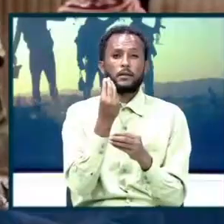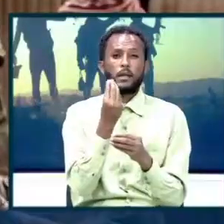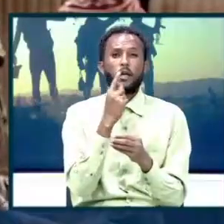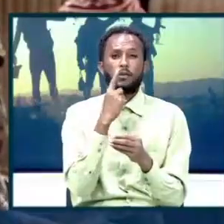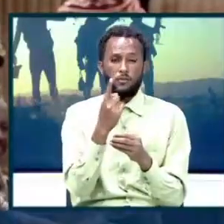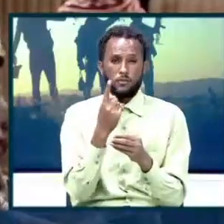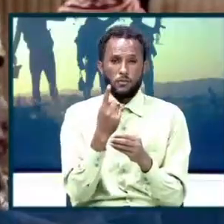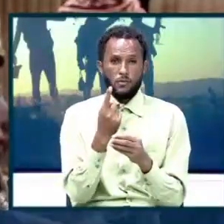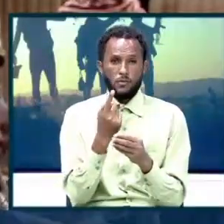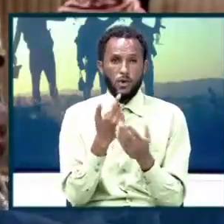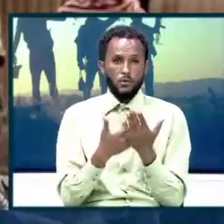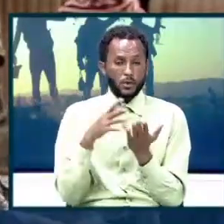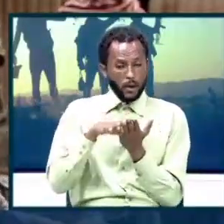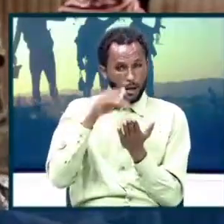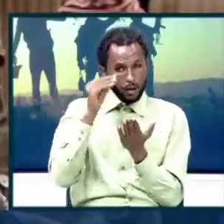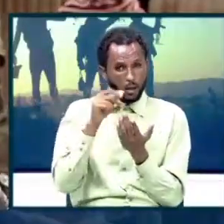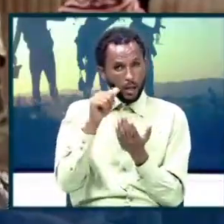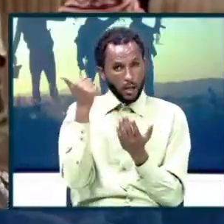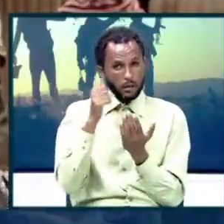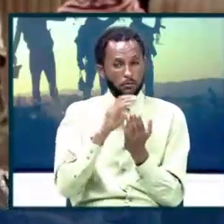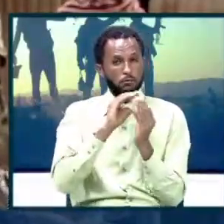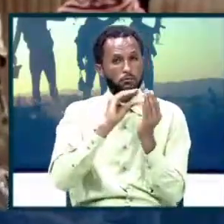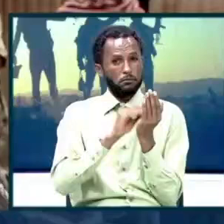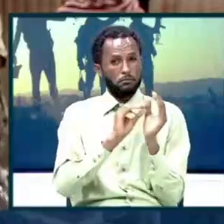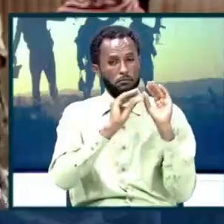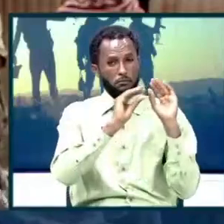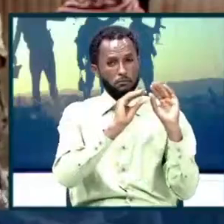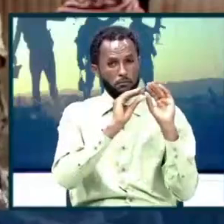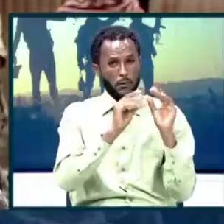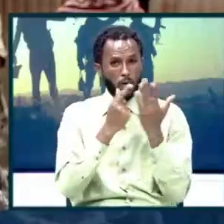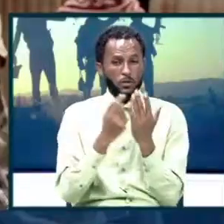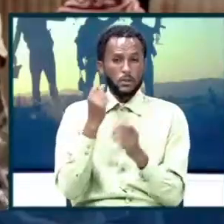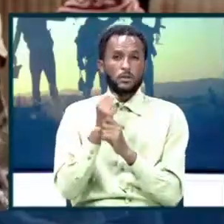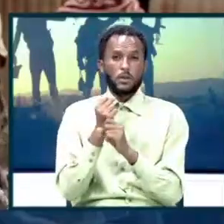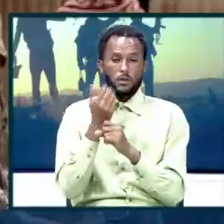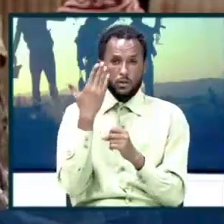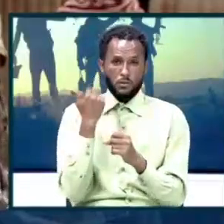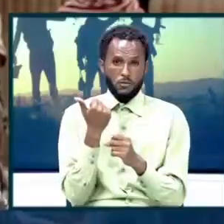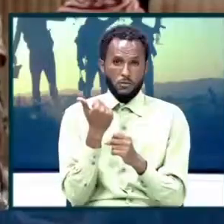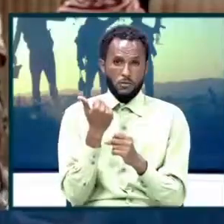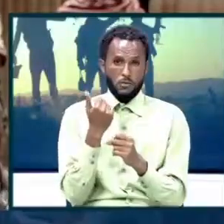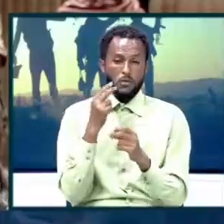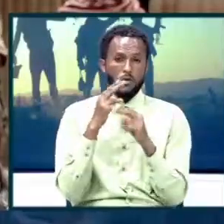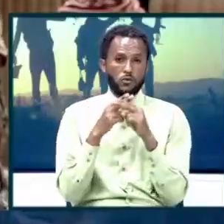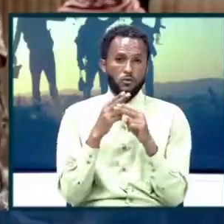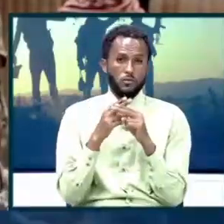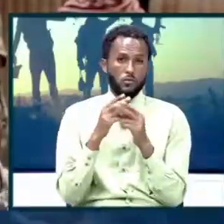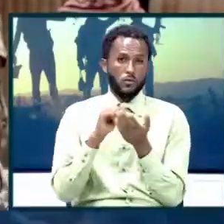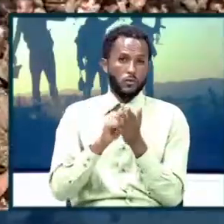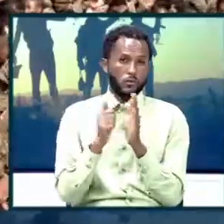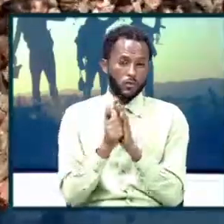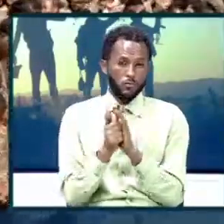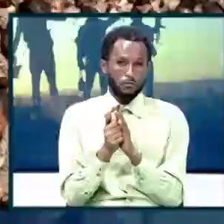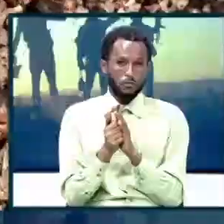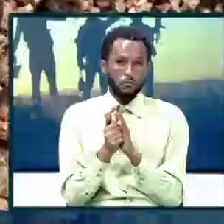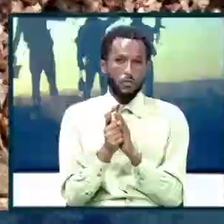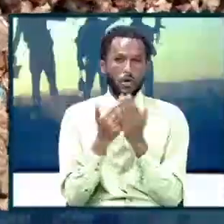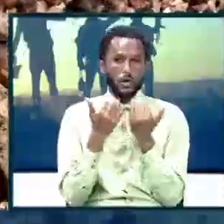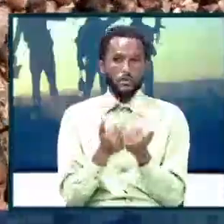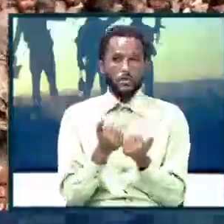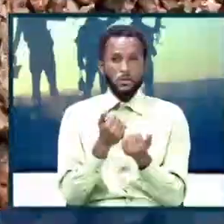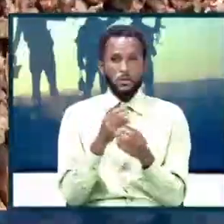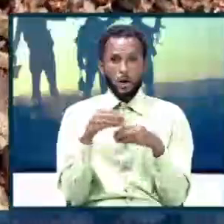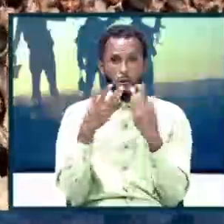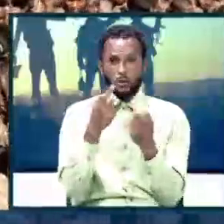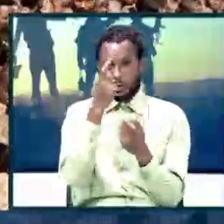ዝተምሃሮ ነገር ንካልኦት ምምሃር እዩ። ኣብዚ ጥራሕ እዩ ክሰርሕ ነይርዎ። ንስኹም ድማ ከዚ ተዋሂብኩም ዘሎ ዕድል